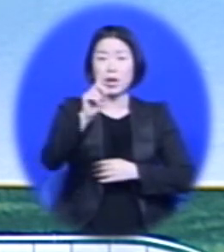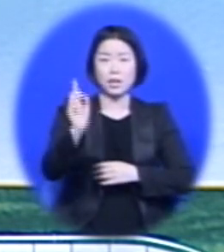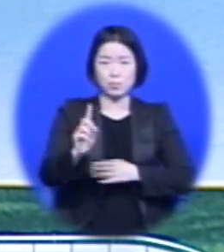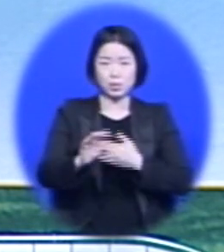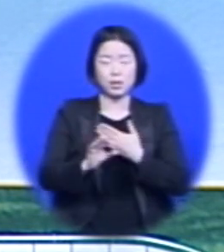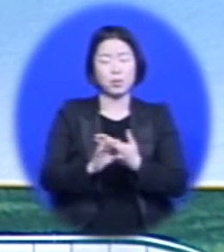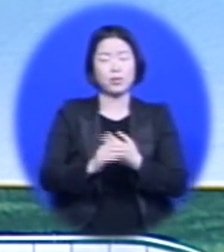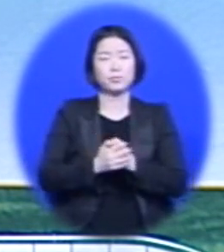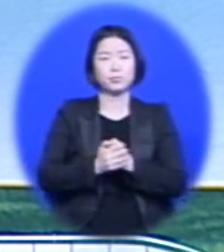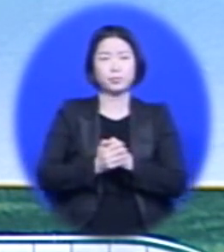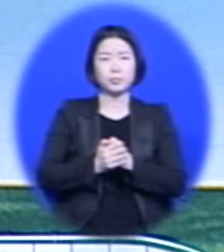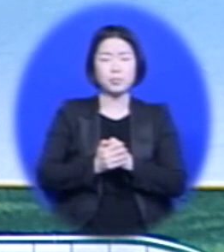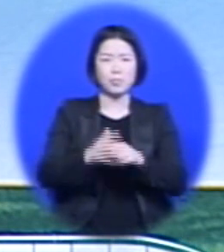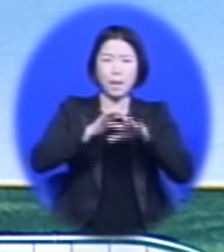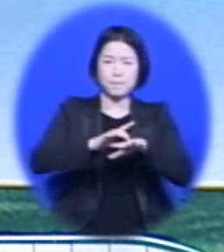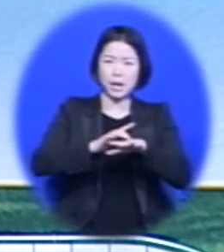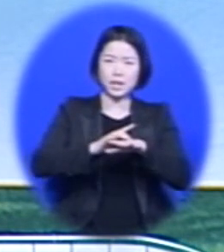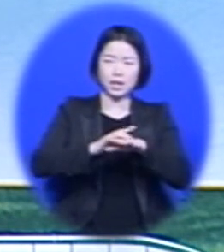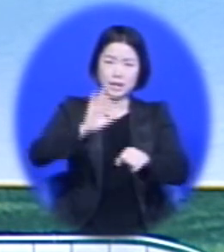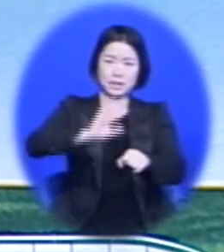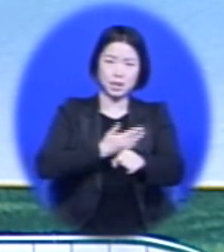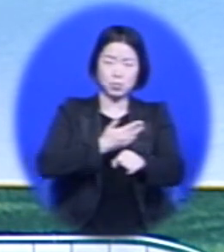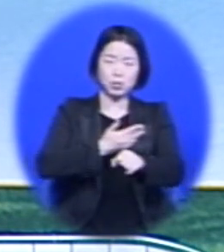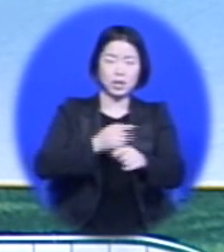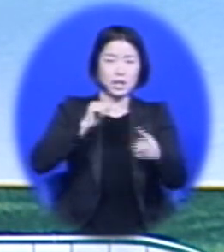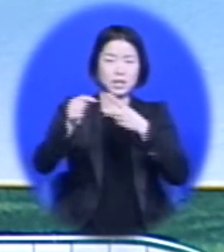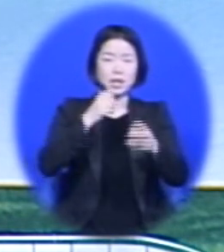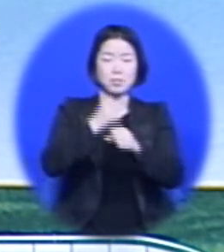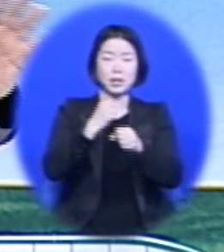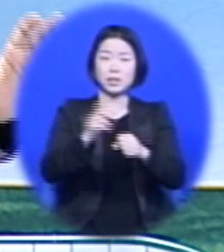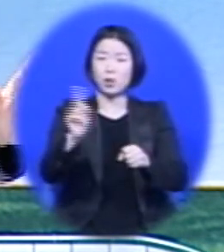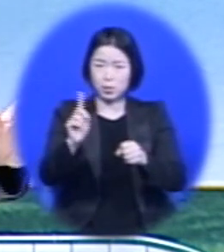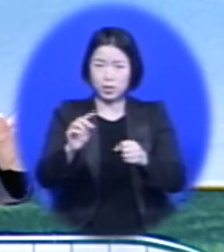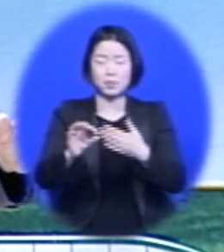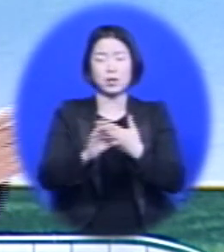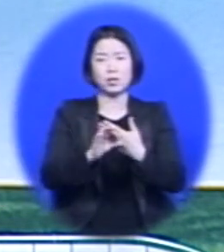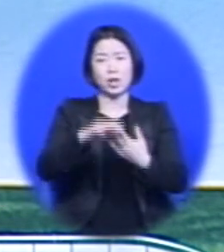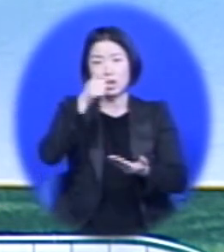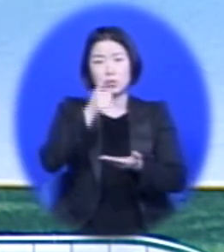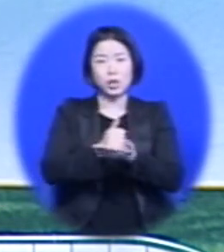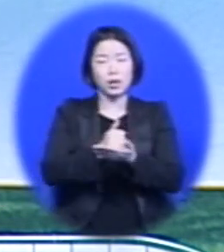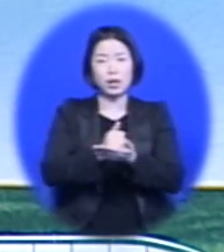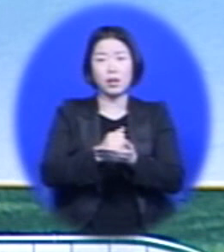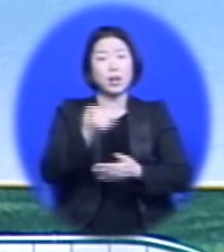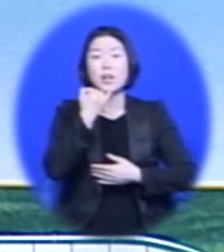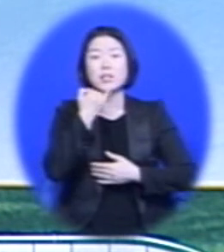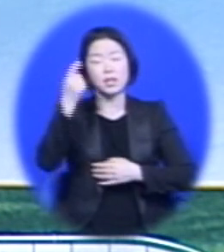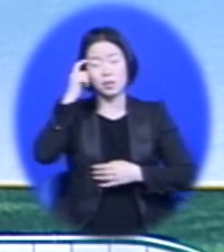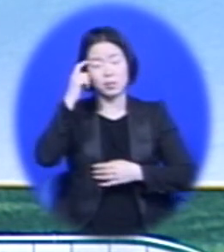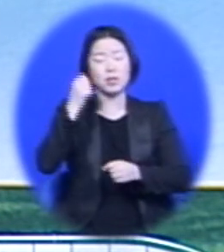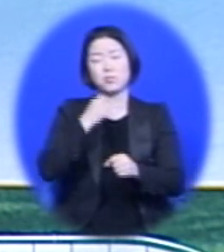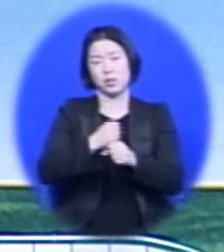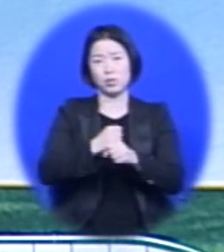있습니다. 마귀가 왜곡시키는 거. 죄가 아무것도 아닌 것처럼 여기게 만드는 것입니다. 죄가 아무것도